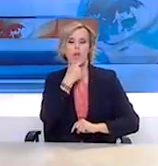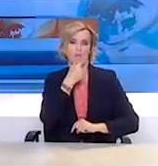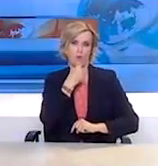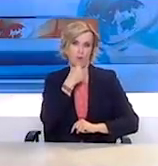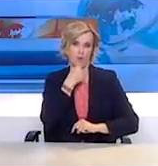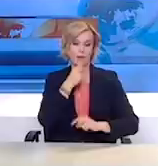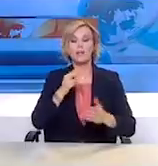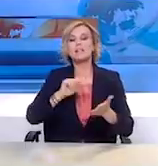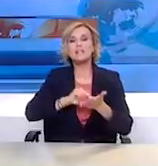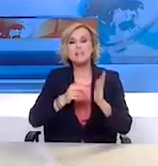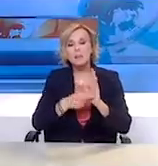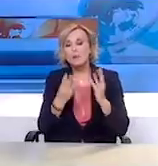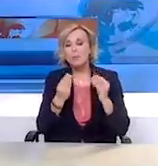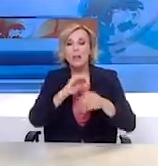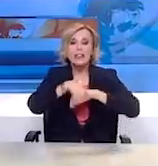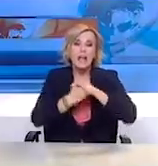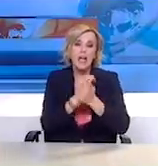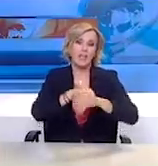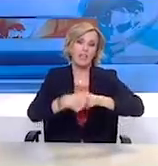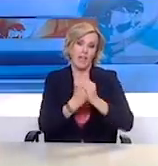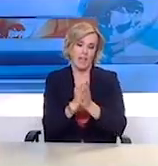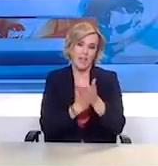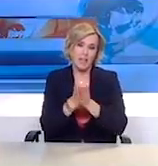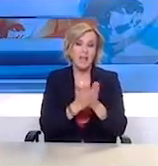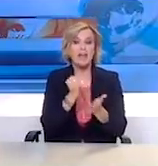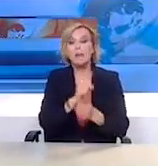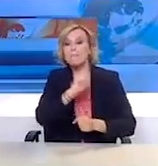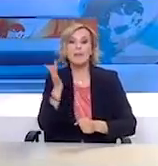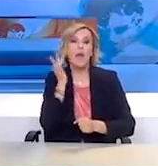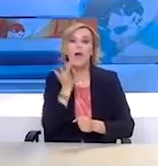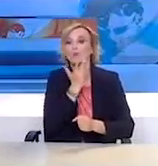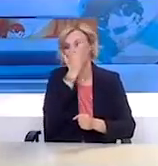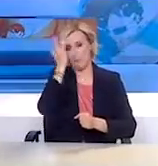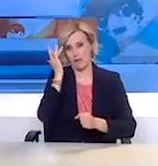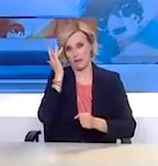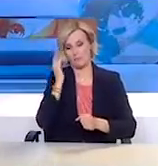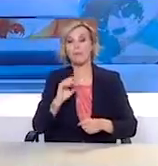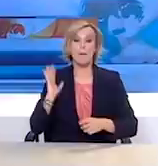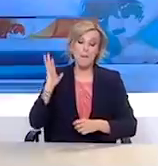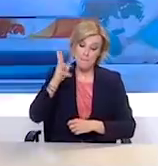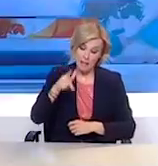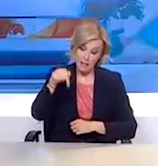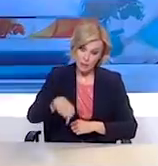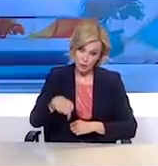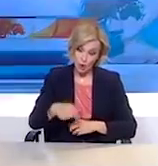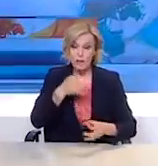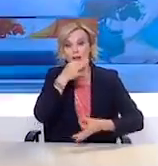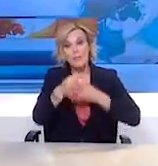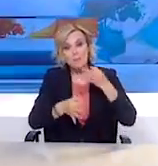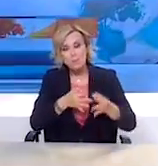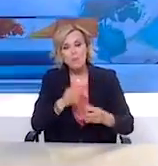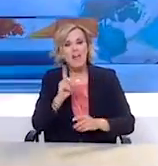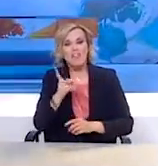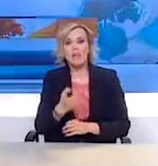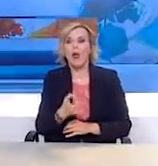την τρέχουσα πορεία της επιδημίας στη χώρα μας, η Επιτροπή στην παρούσα φάση δεν συστήνει τη γενικευμένη χρήση μάσκας. Όπως για όλα τα μέτρα